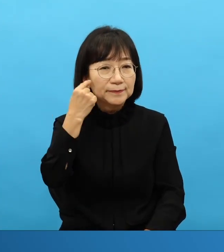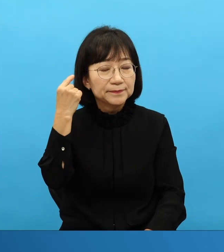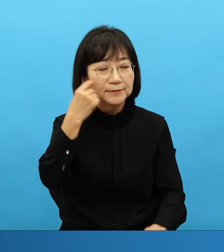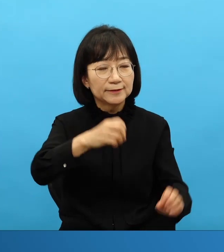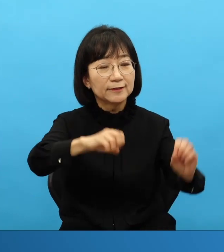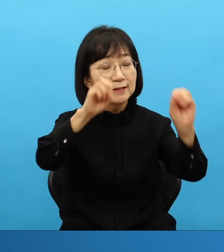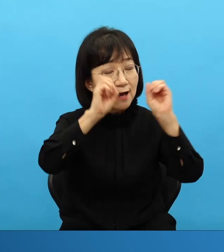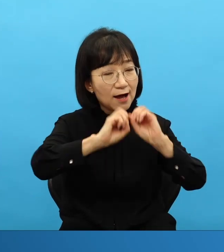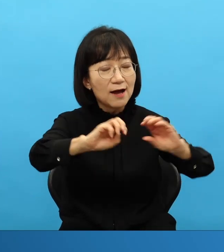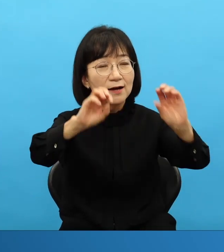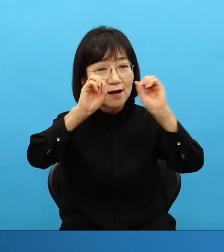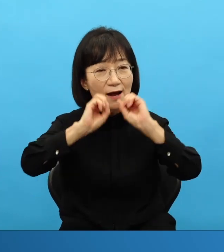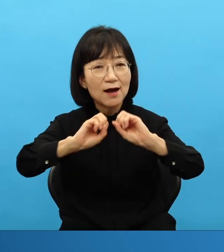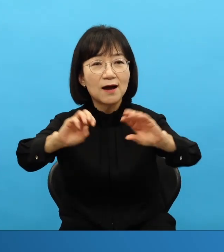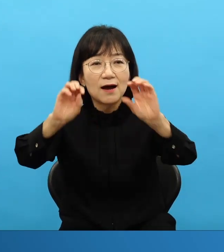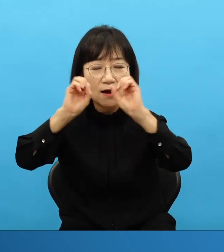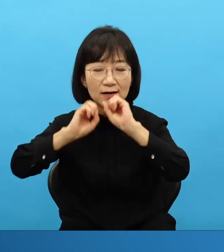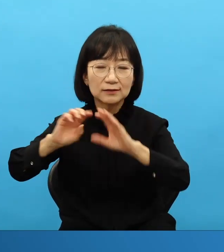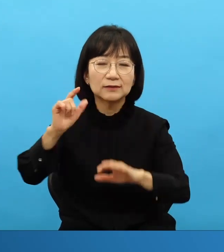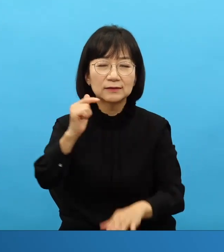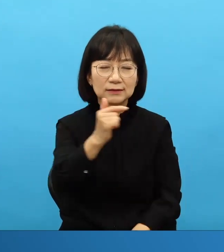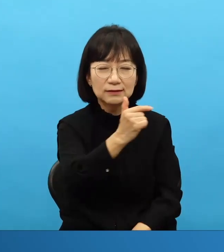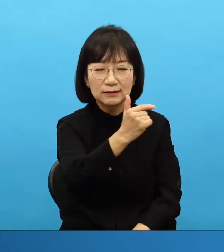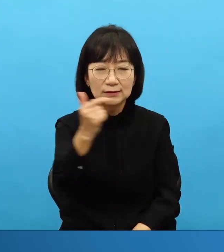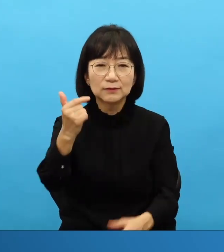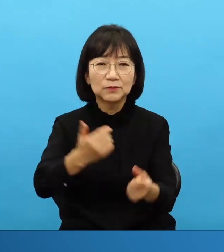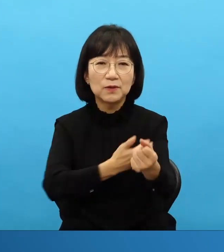복음 전하라 그